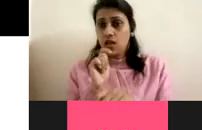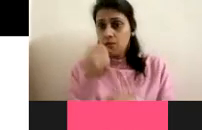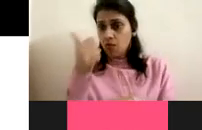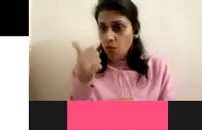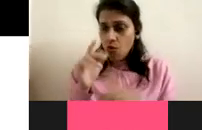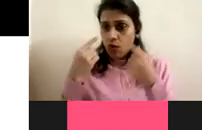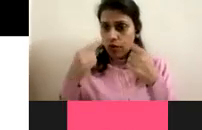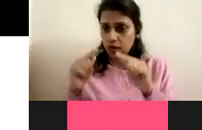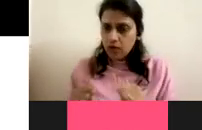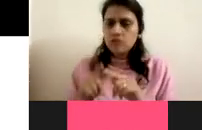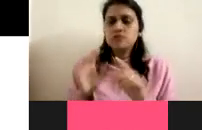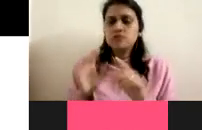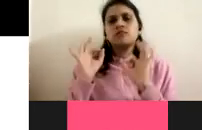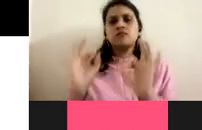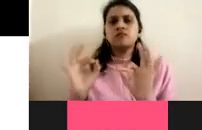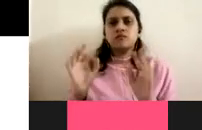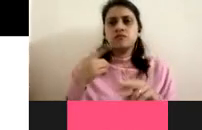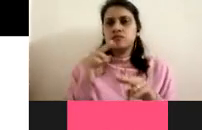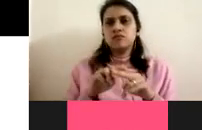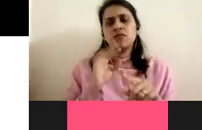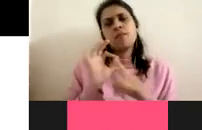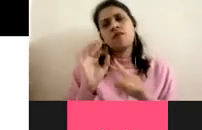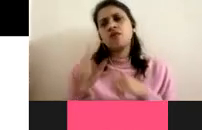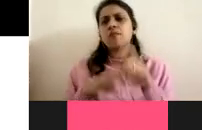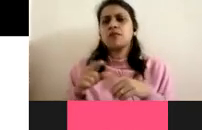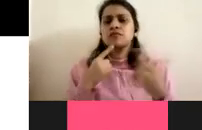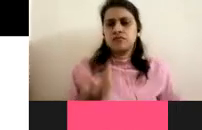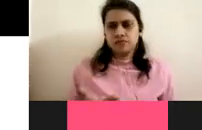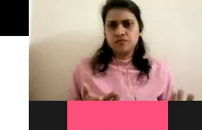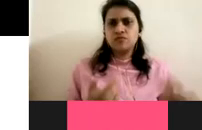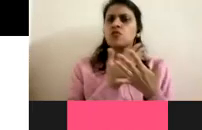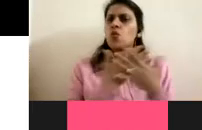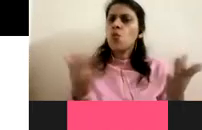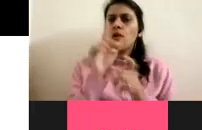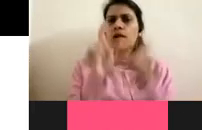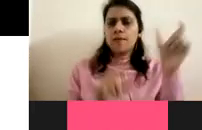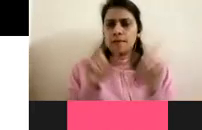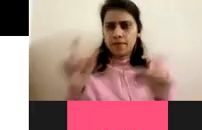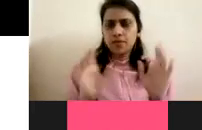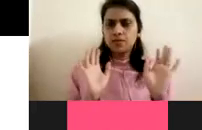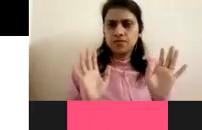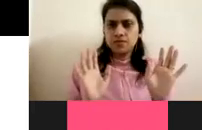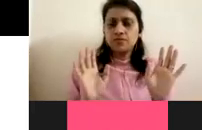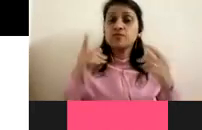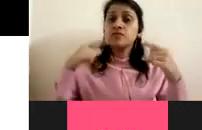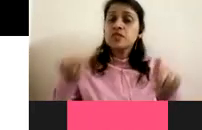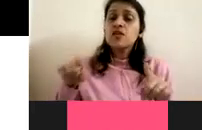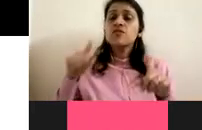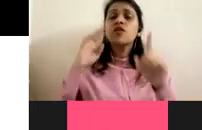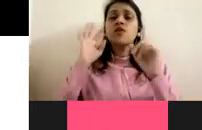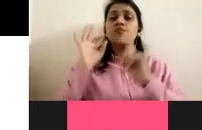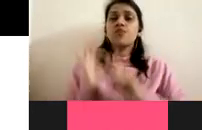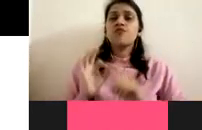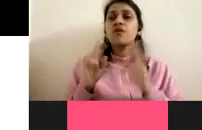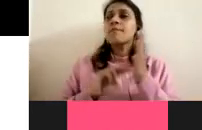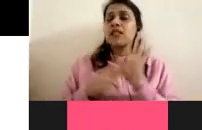प्रूव कर ले रहे हैं सर. एंड दैट इज व्हाट द प्राइवेट सेक्टर सेज कि ईच एंड एवरीबॉडी मतलब जो भी है वहां पे सर वो खुद को जो